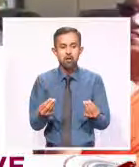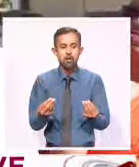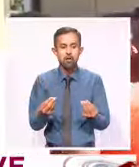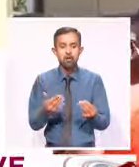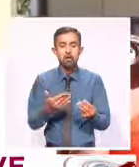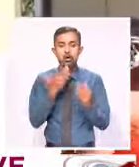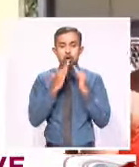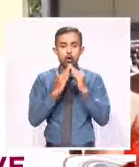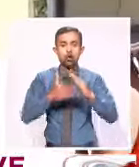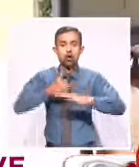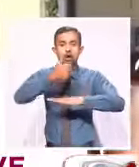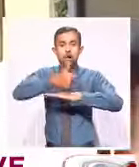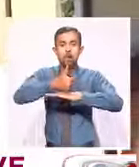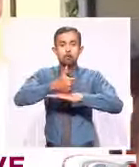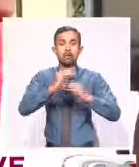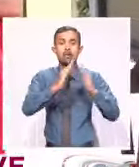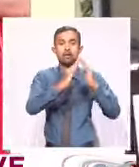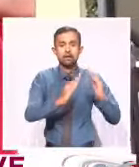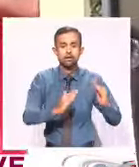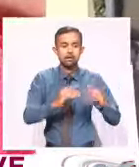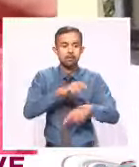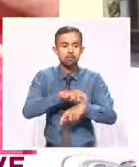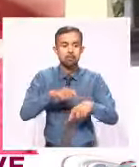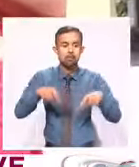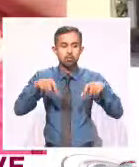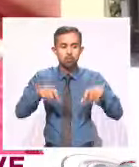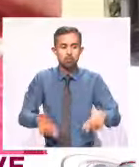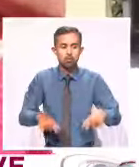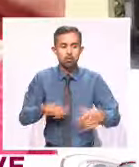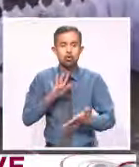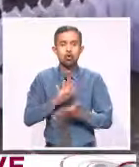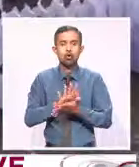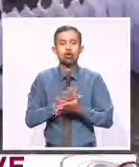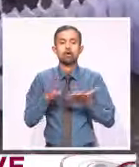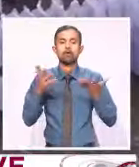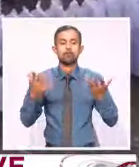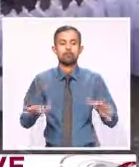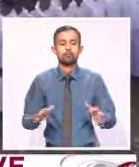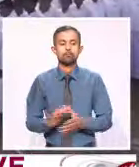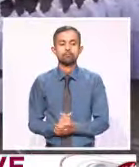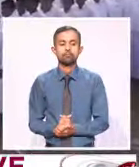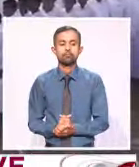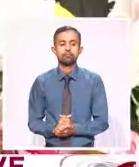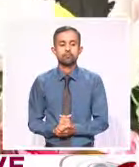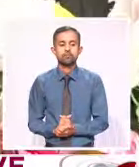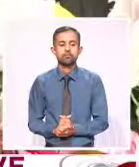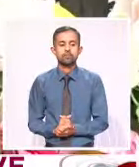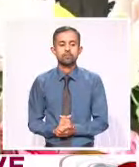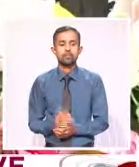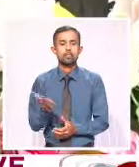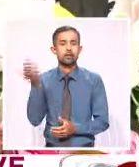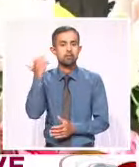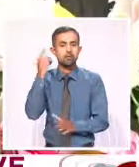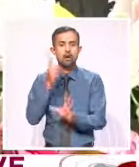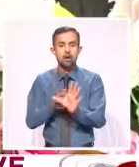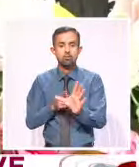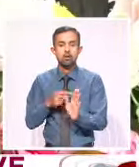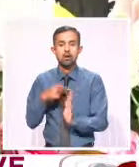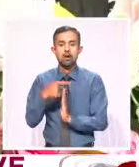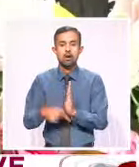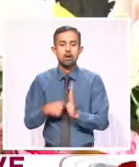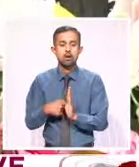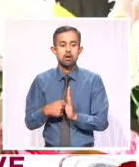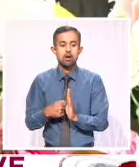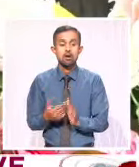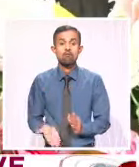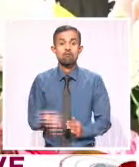පැවති විද්‍යාලයේ විදුහල්පති නිල නිවසට මුල්කල තැබීමද උත්සවාකාරයෙන් සිදු කෙරුණා. පසුගිය වර්ෂයේදී ශ්‍රී